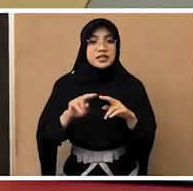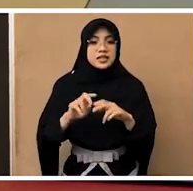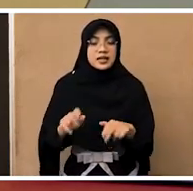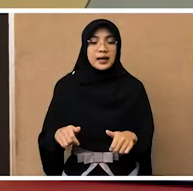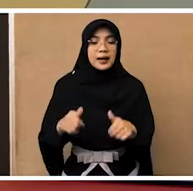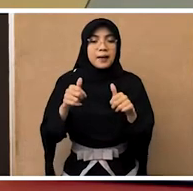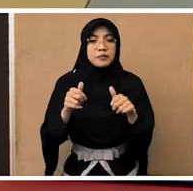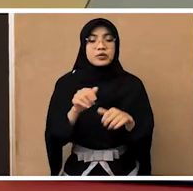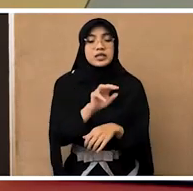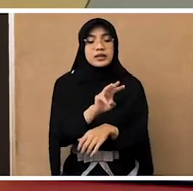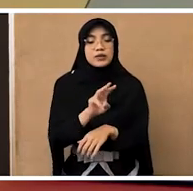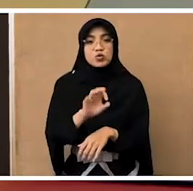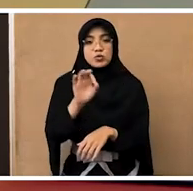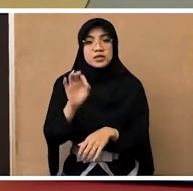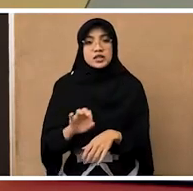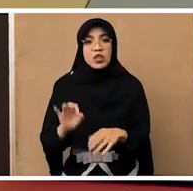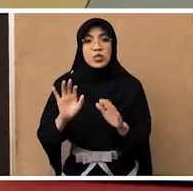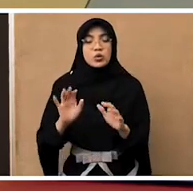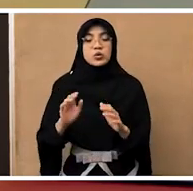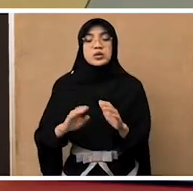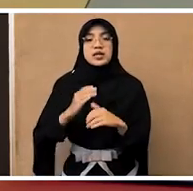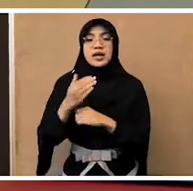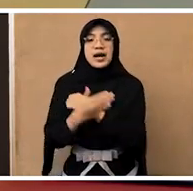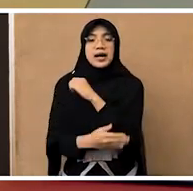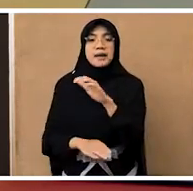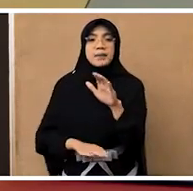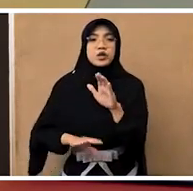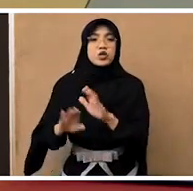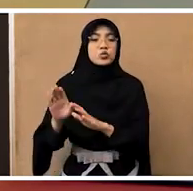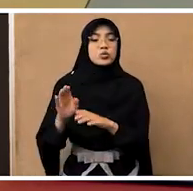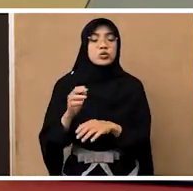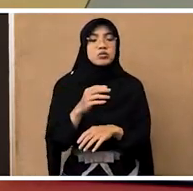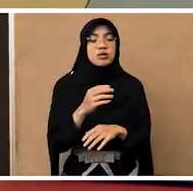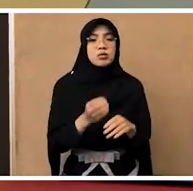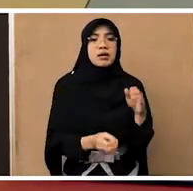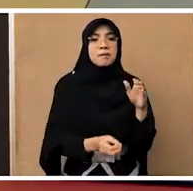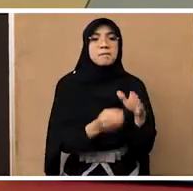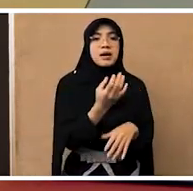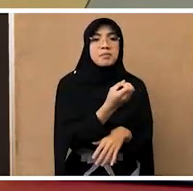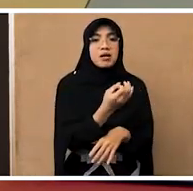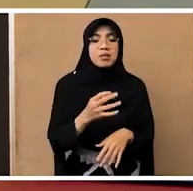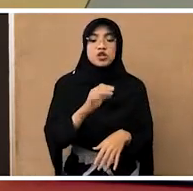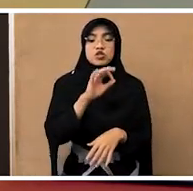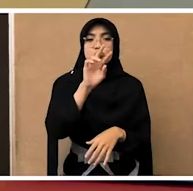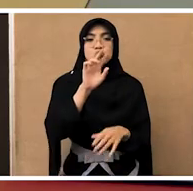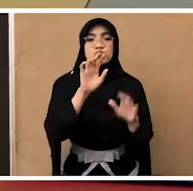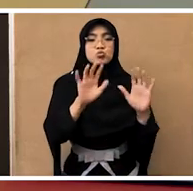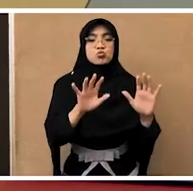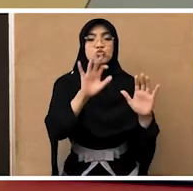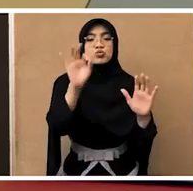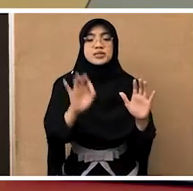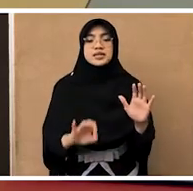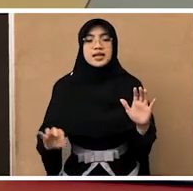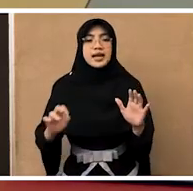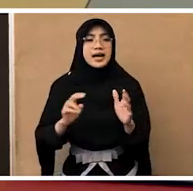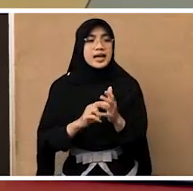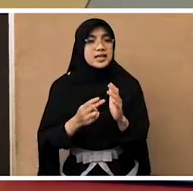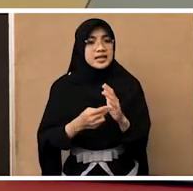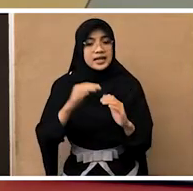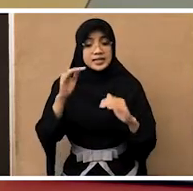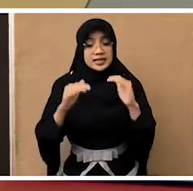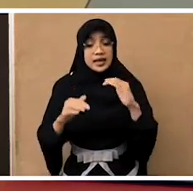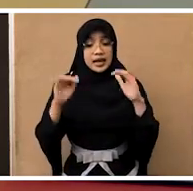30% itu negara maju negara berkembang 10% artinya apa secara konseptual itu menjadi